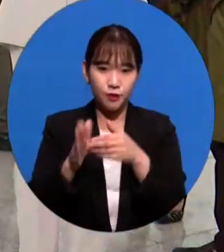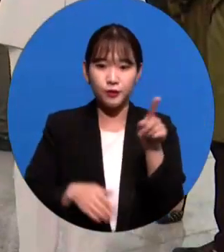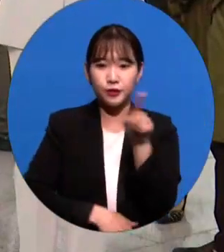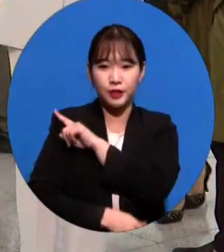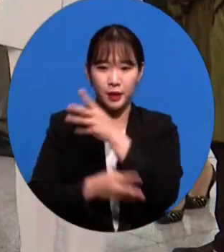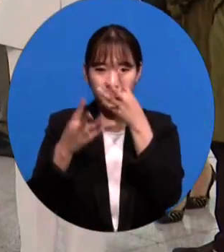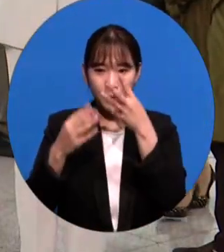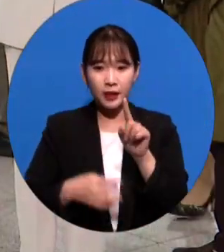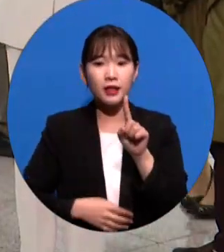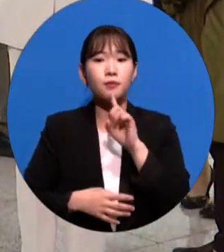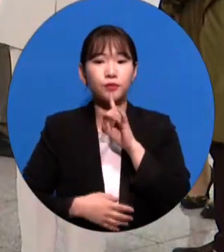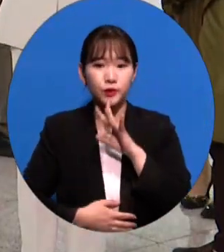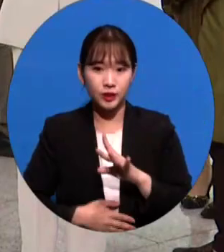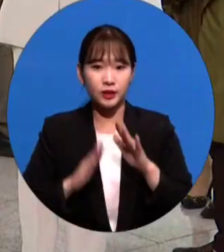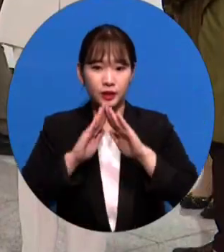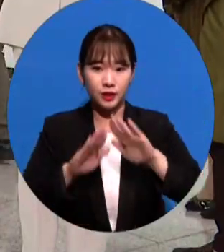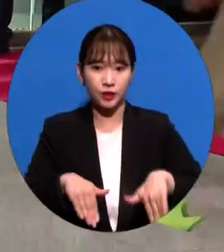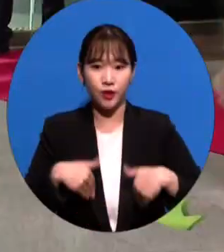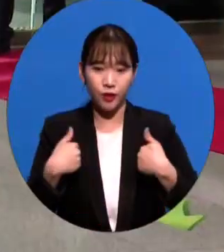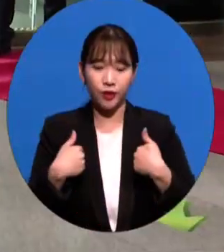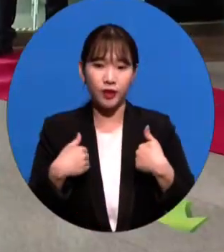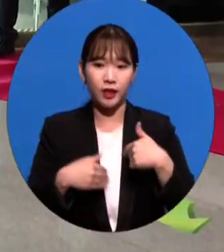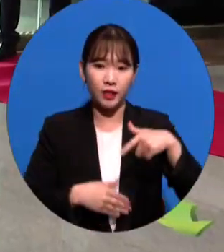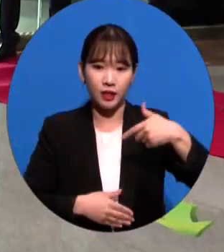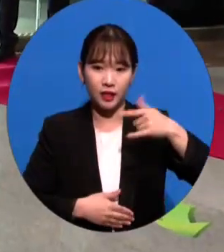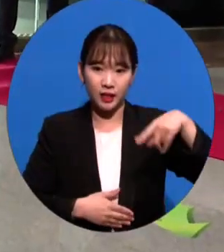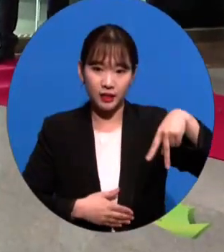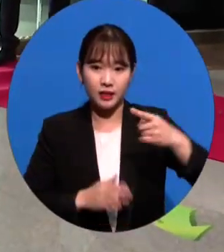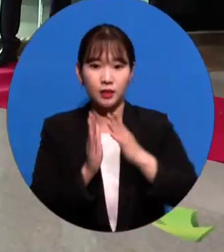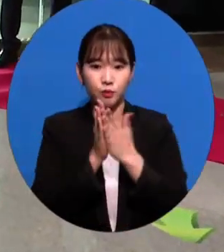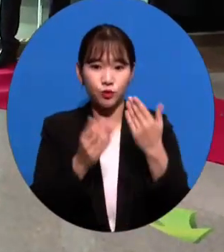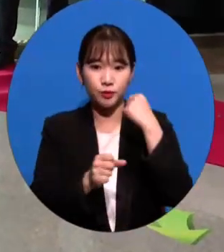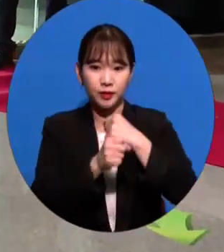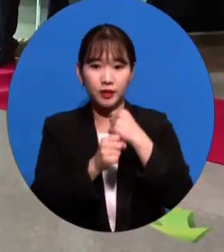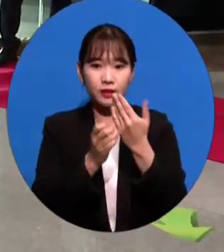최다 유일 기록을 담은 전남 교육 기네스북을 발간하고 특별 전시회를 개최합니다.